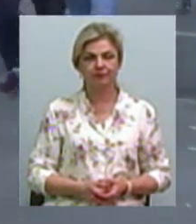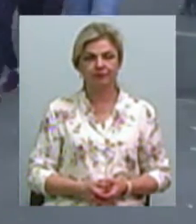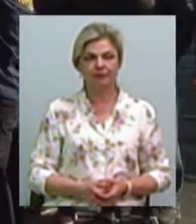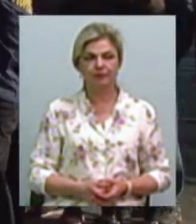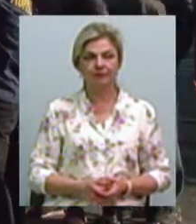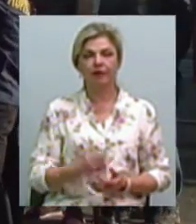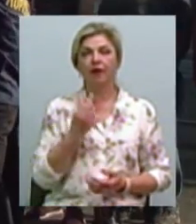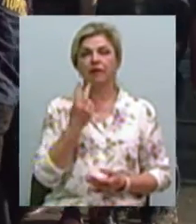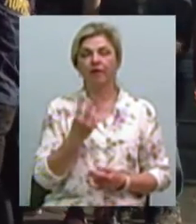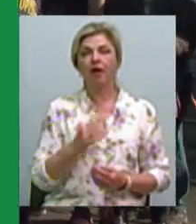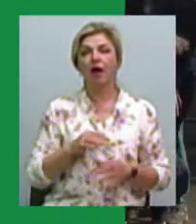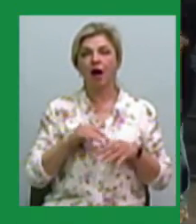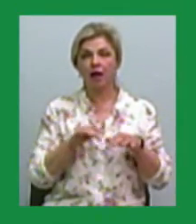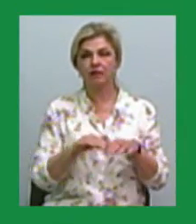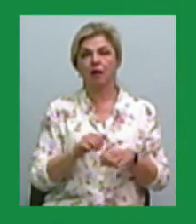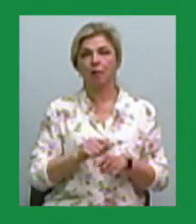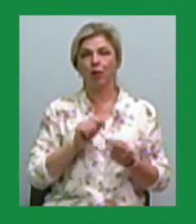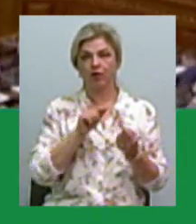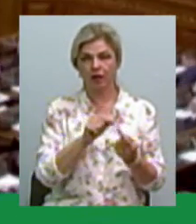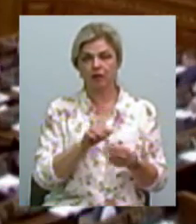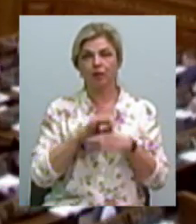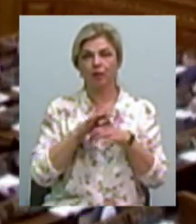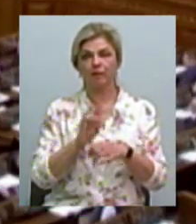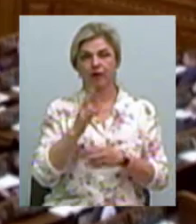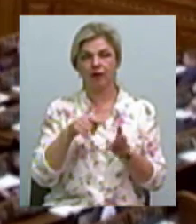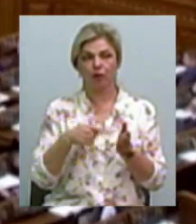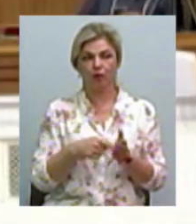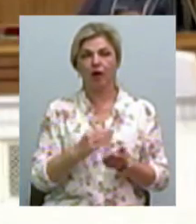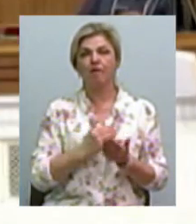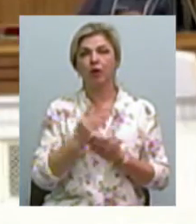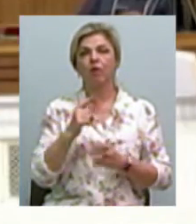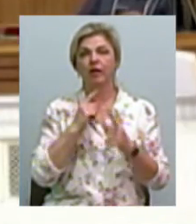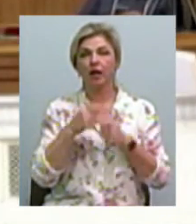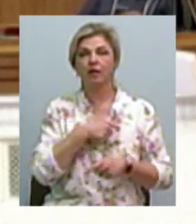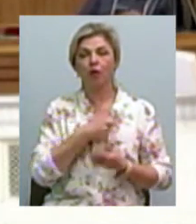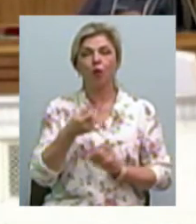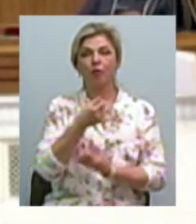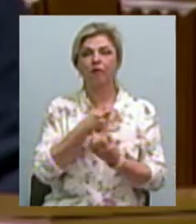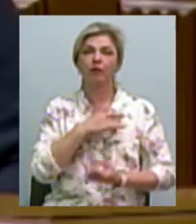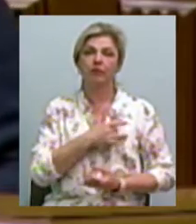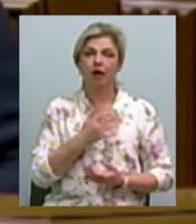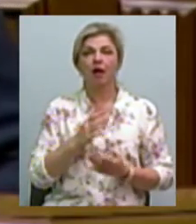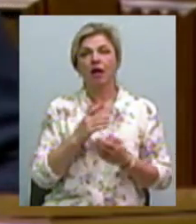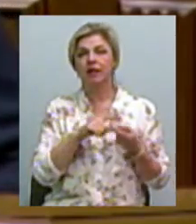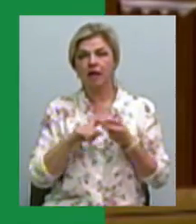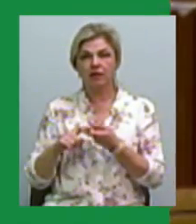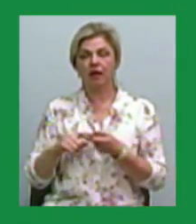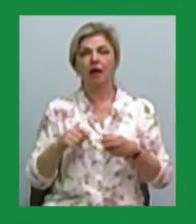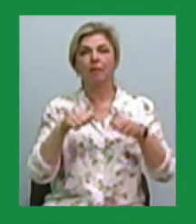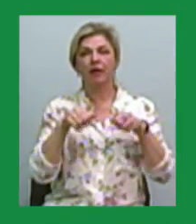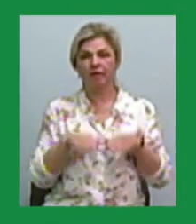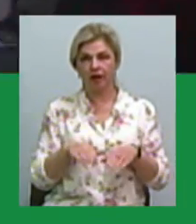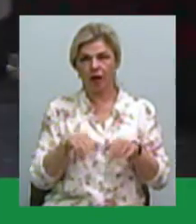Дві акції протесту відбулись у Миколаєві. У Верховній Раді депутати обговорили імовірні наслідки прийняття формули